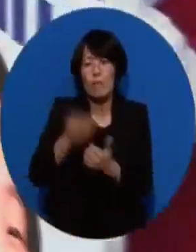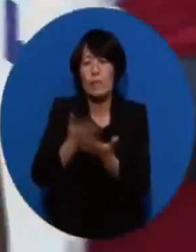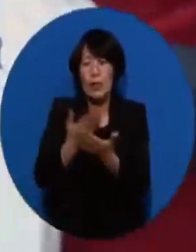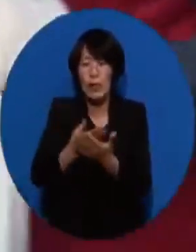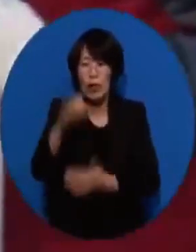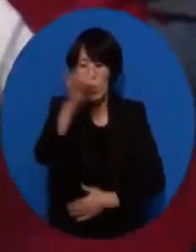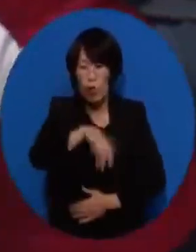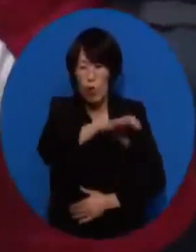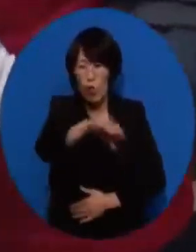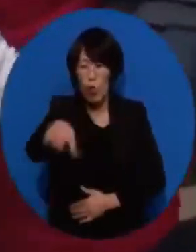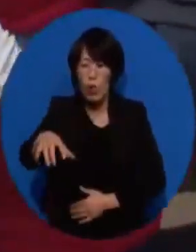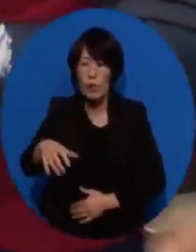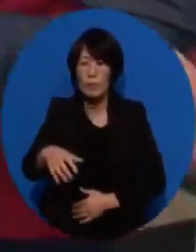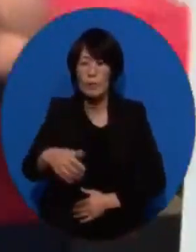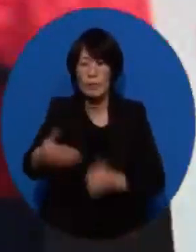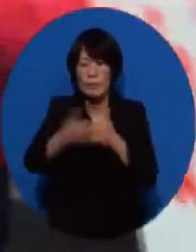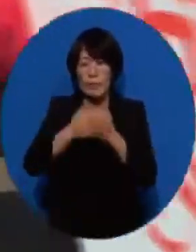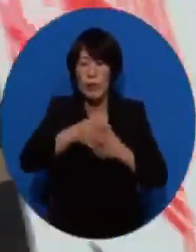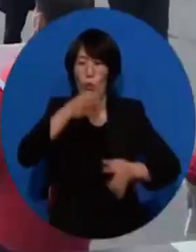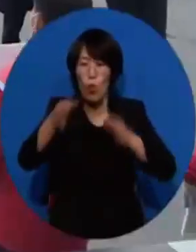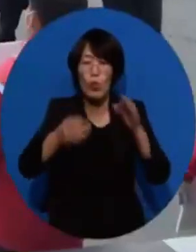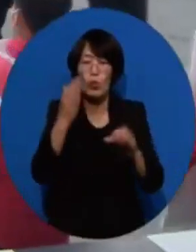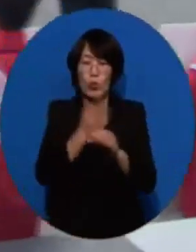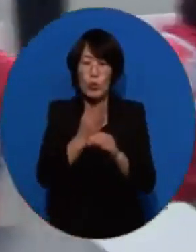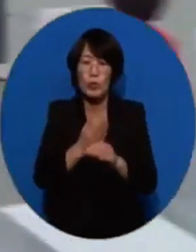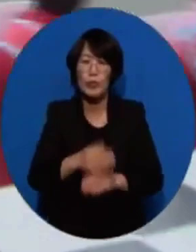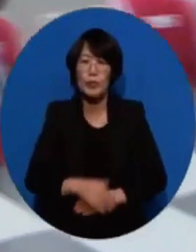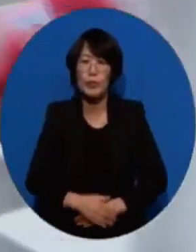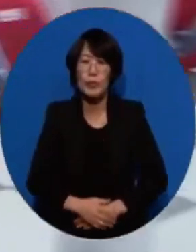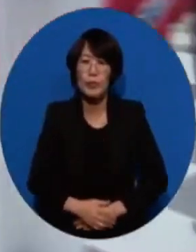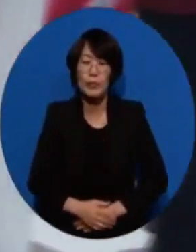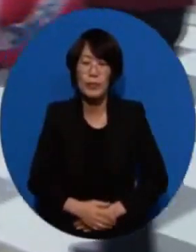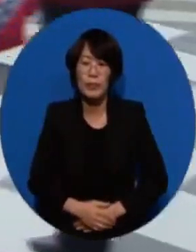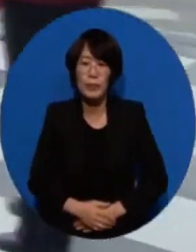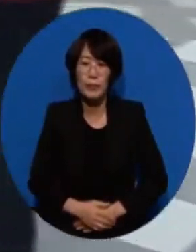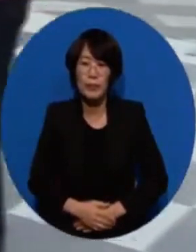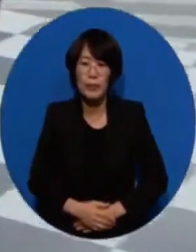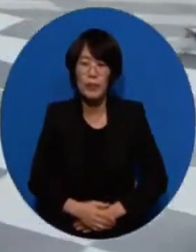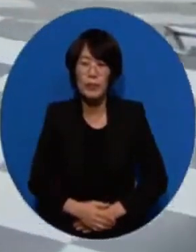전국 곳곳에서 지지를 호소했습니다. MBC 뉴스 송정근입니다.